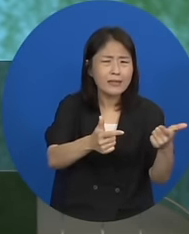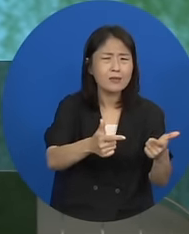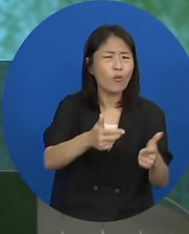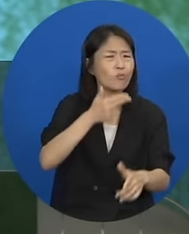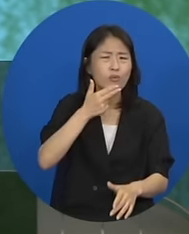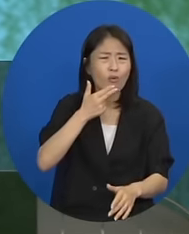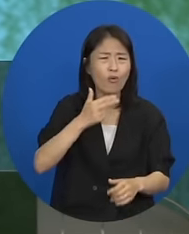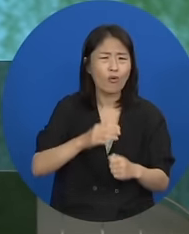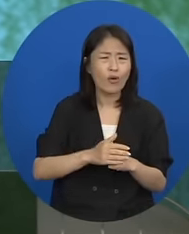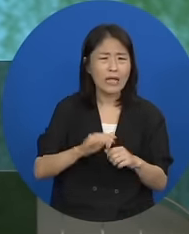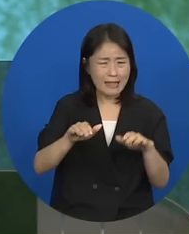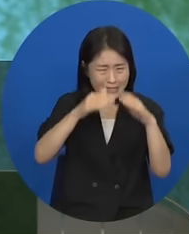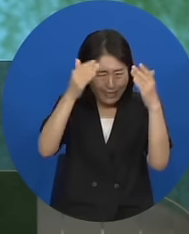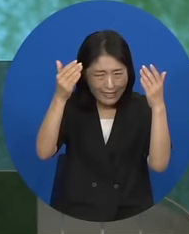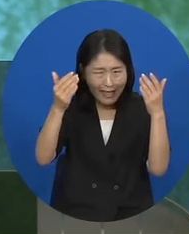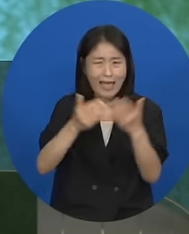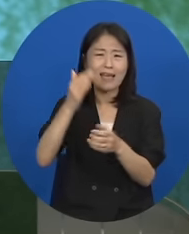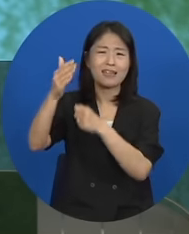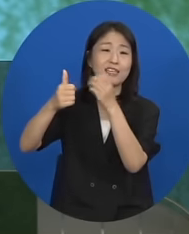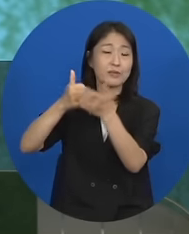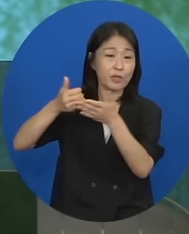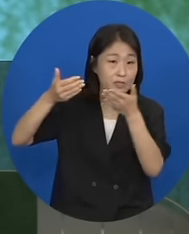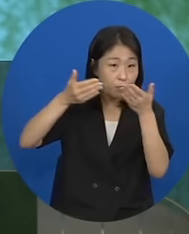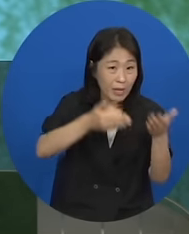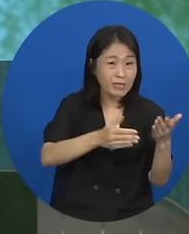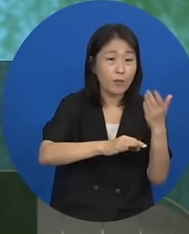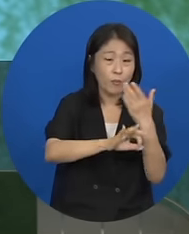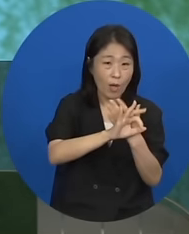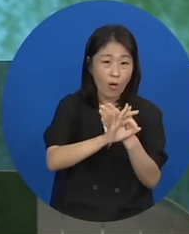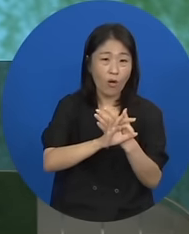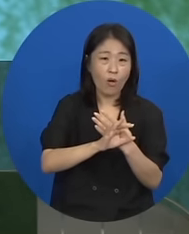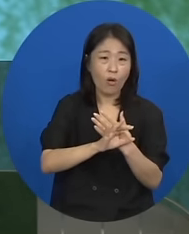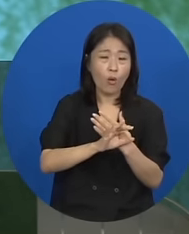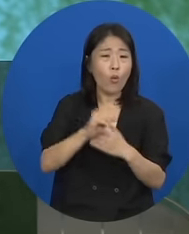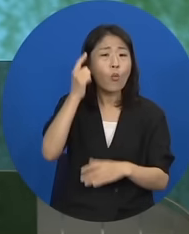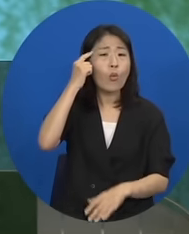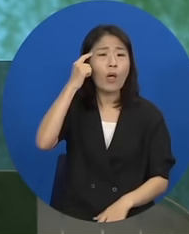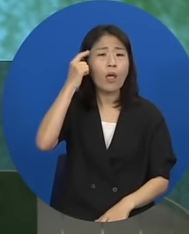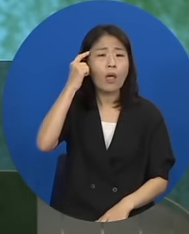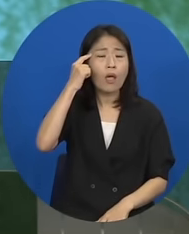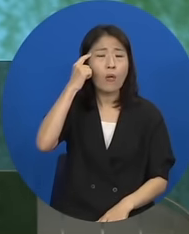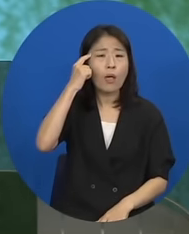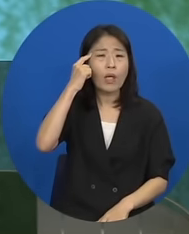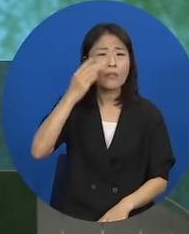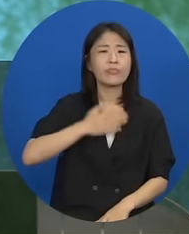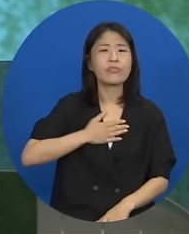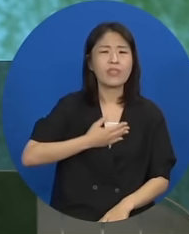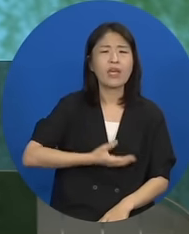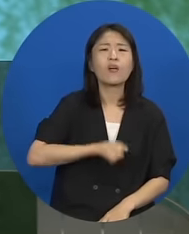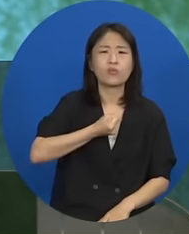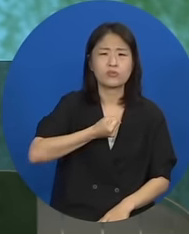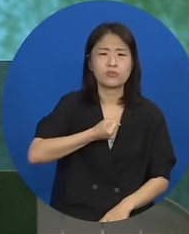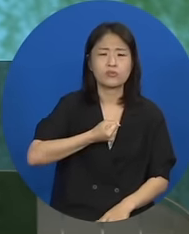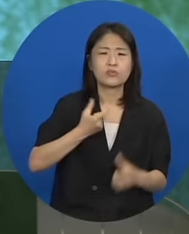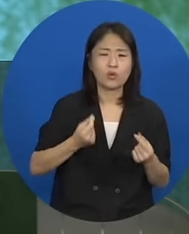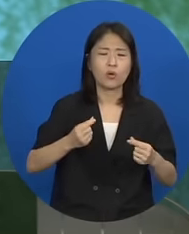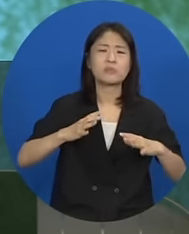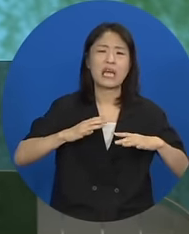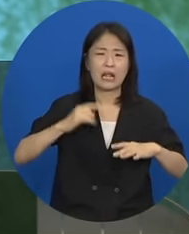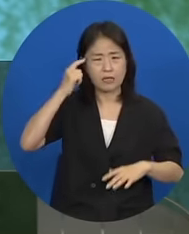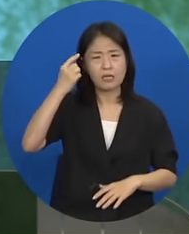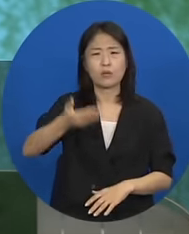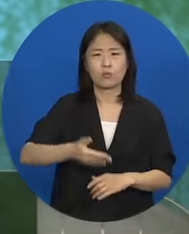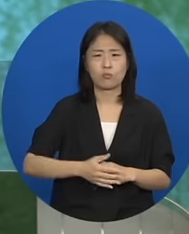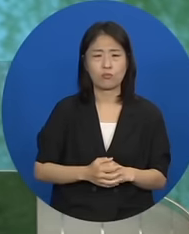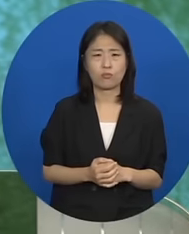있습니까 모두가 받은 것이라면 왜 받지 않은 것처럼 자랑합니까 우리의 인생 자체가